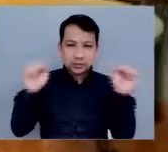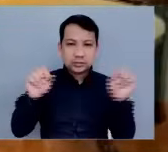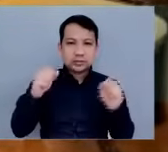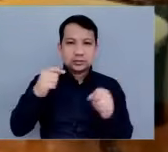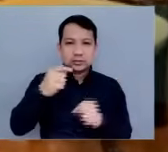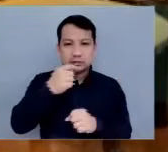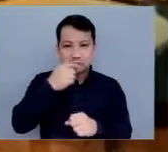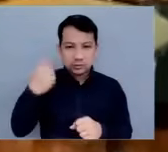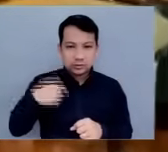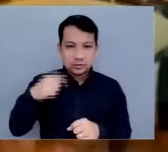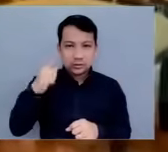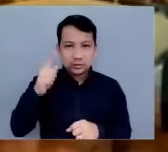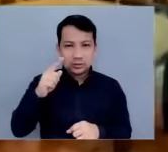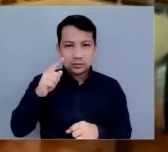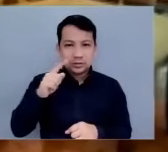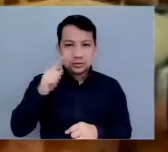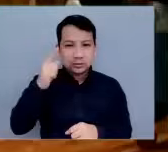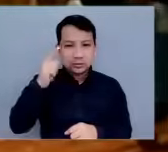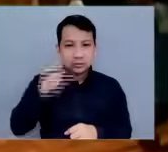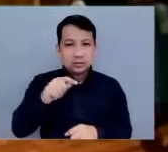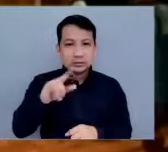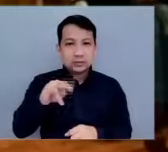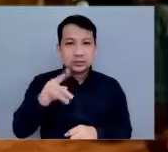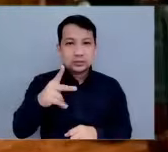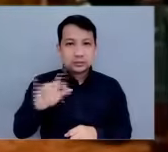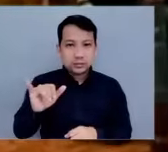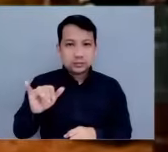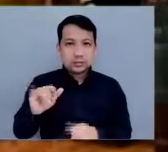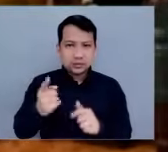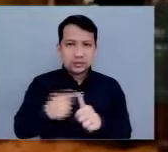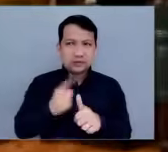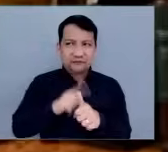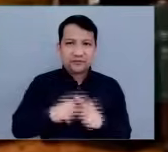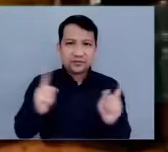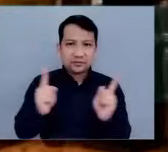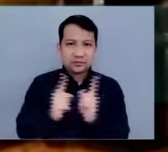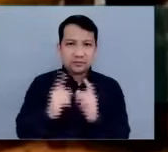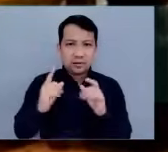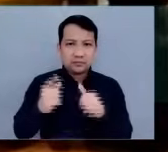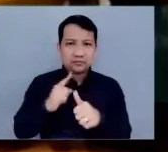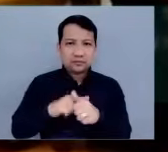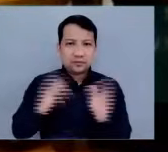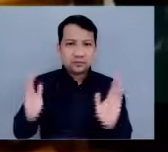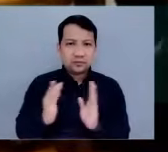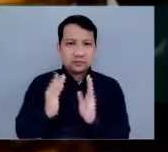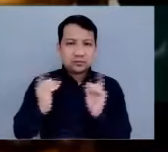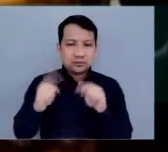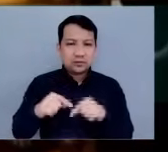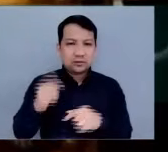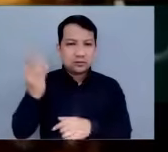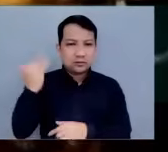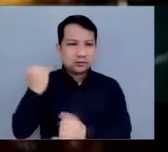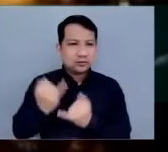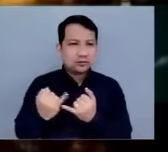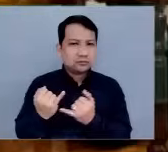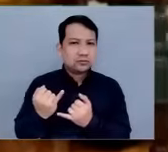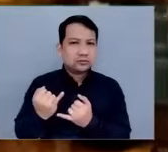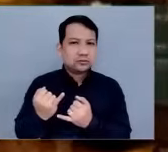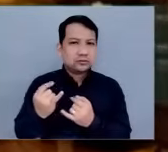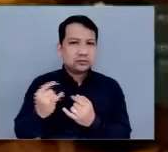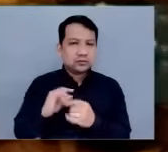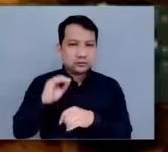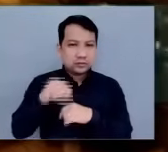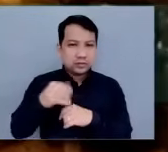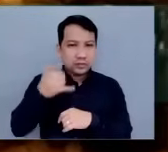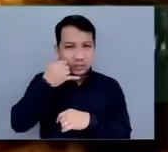kanilang unang beses na magkakaroon ng in-person meeting dahil yung huli nilang pag-uusap ay yung over the